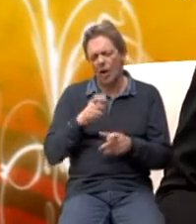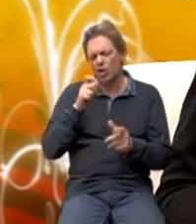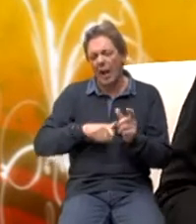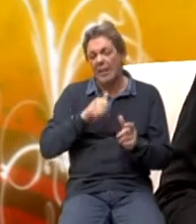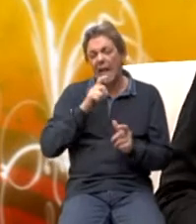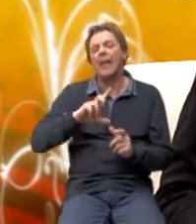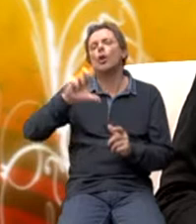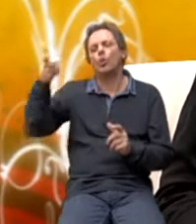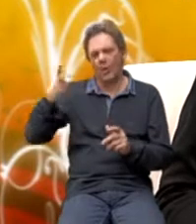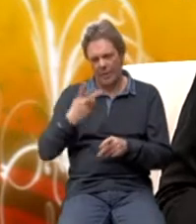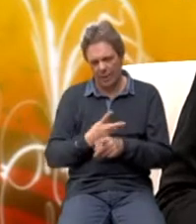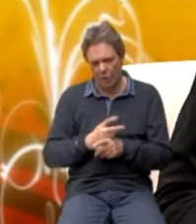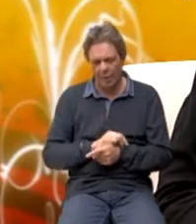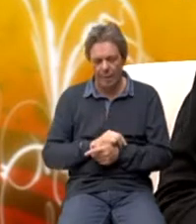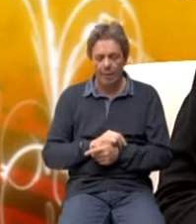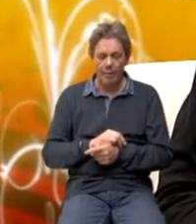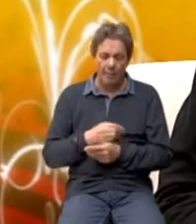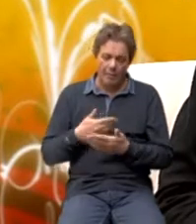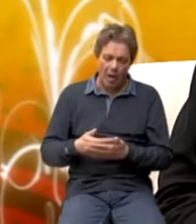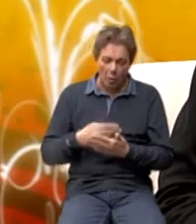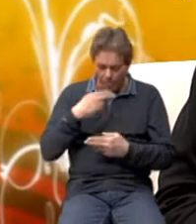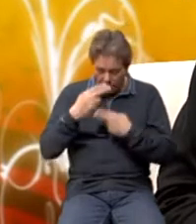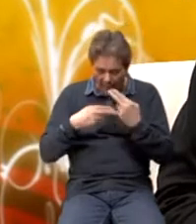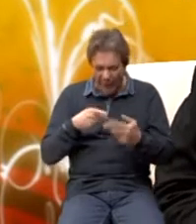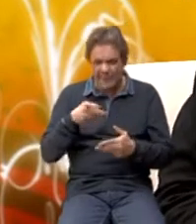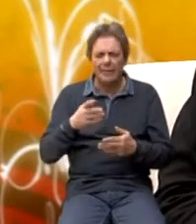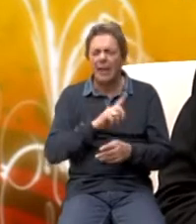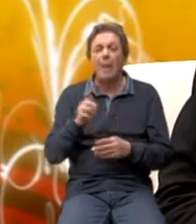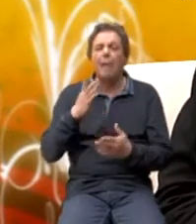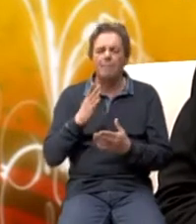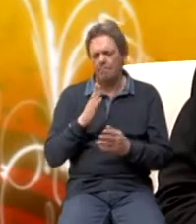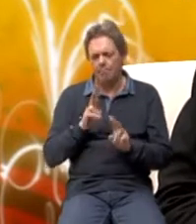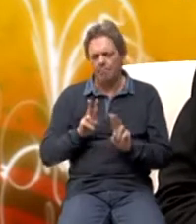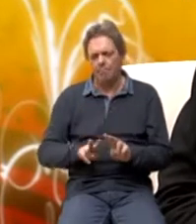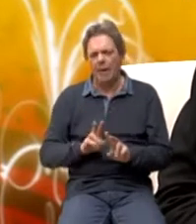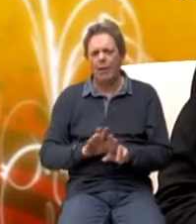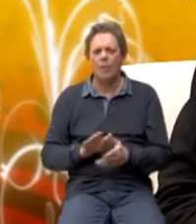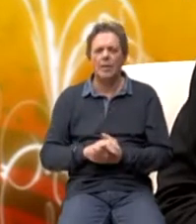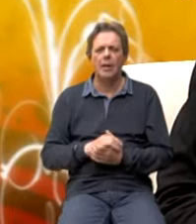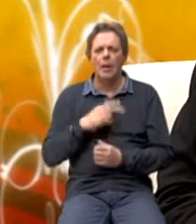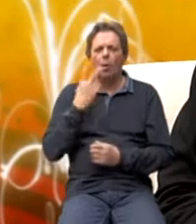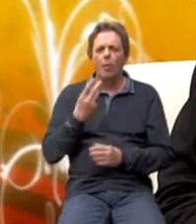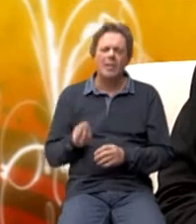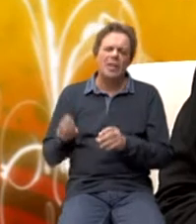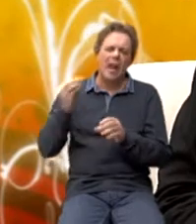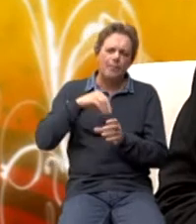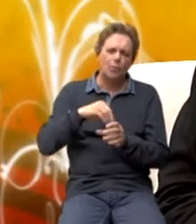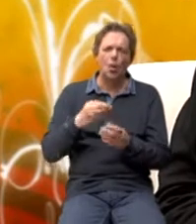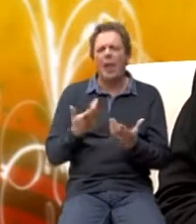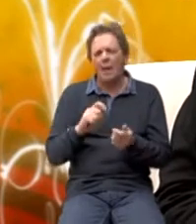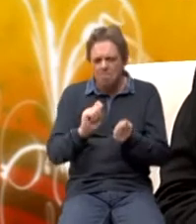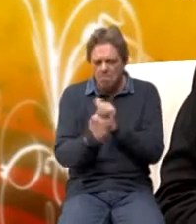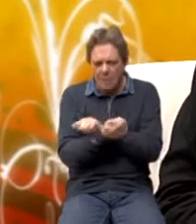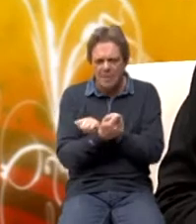zemalja. Temeljem analiza tih nepravilnosti komisija je unijela nekakve